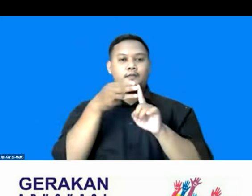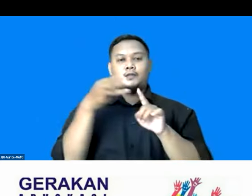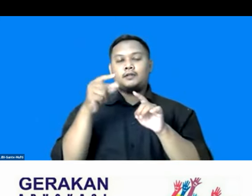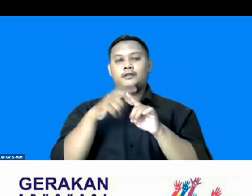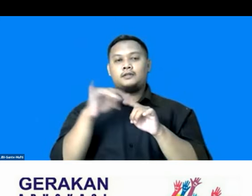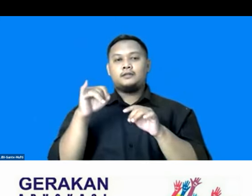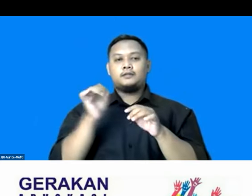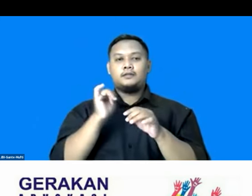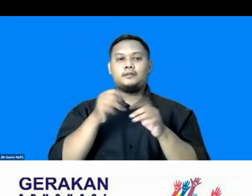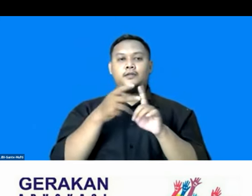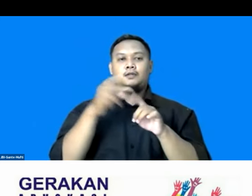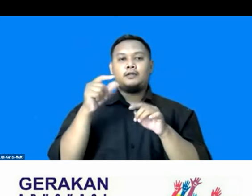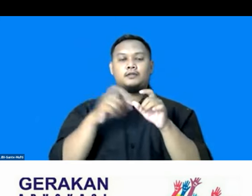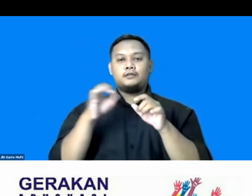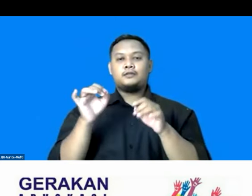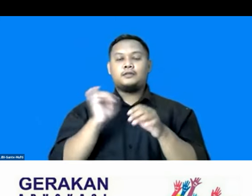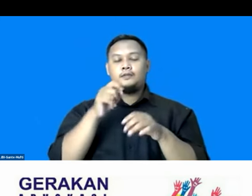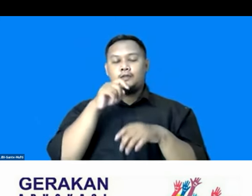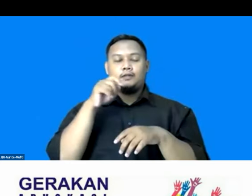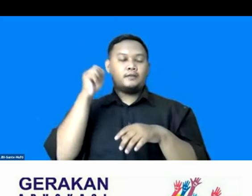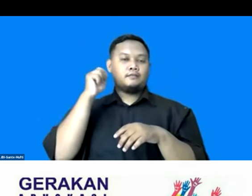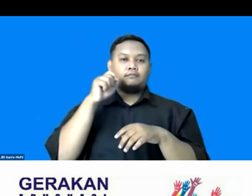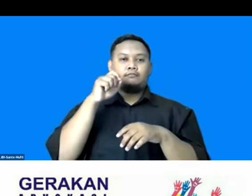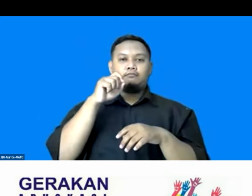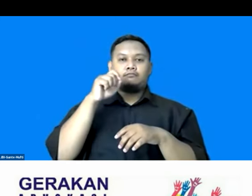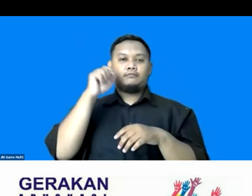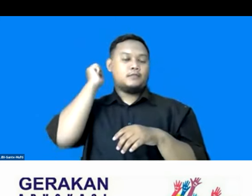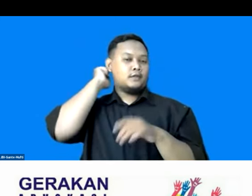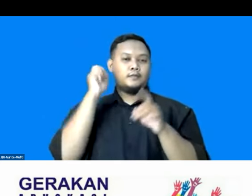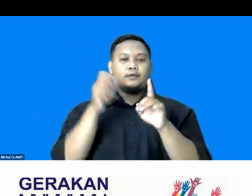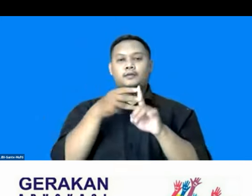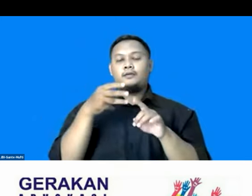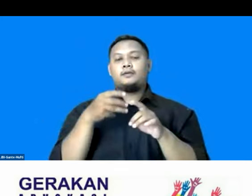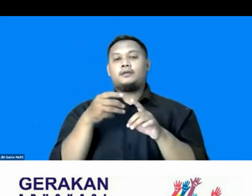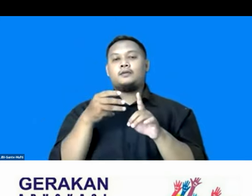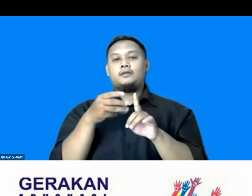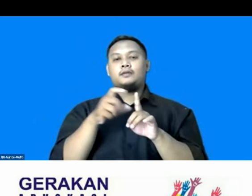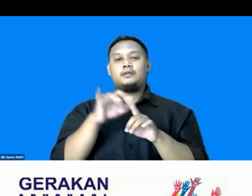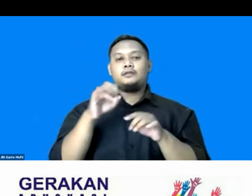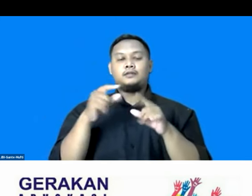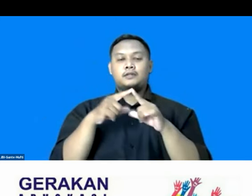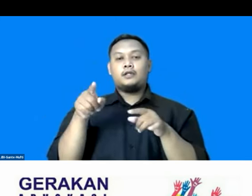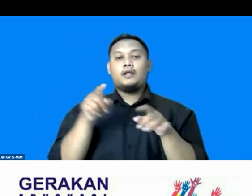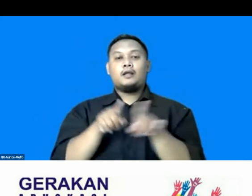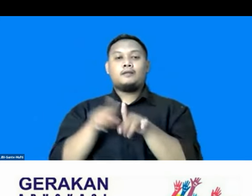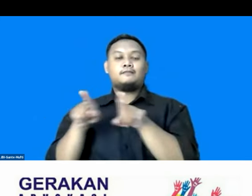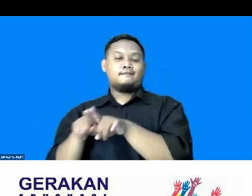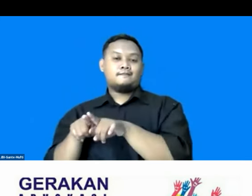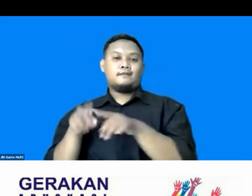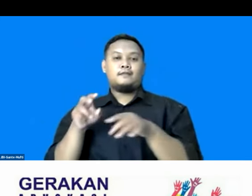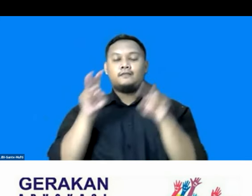Berti, Pak Herson, dan juga Bu Saraswati Ayurin Diraswari, SRS, Mungkin saya tambahin, beliau asisten riset saya juga, dan